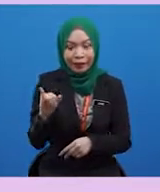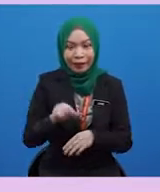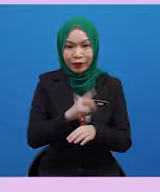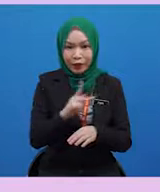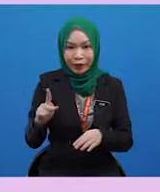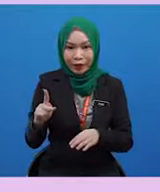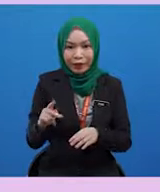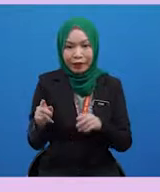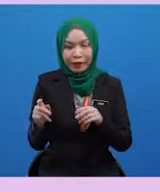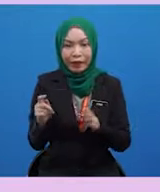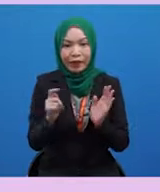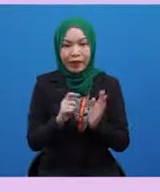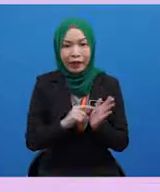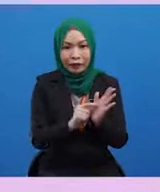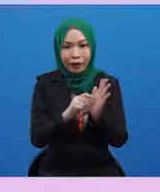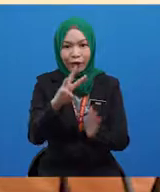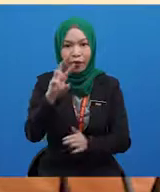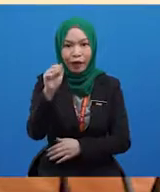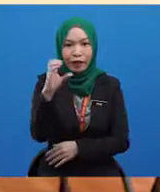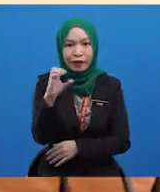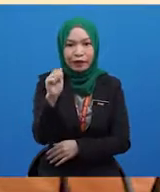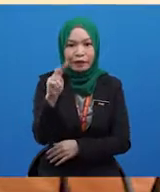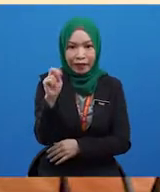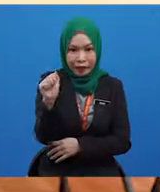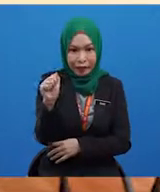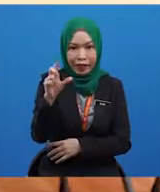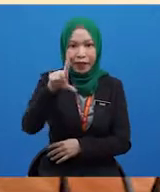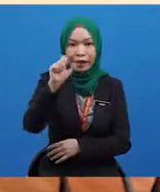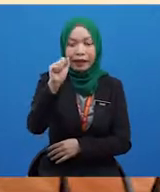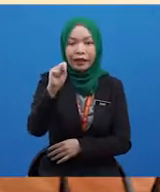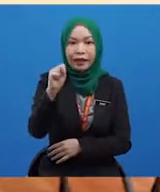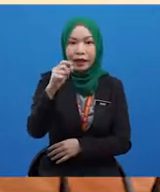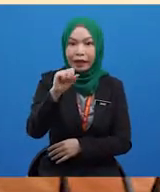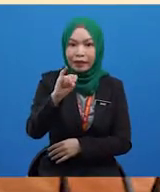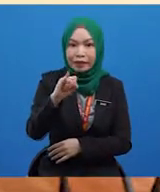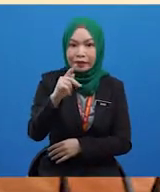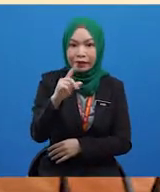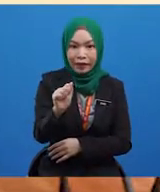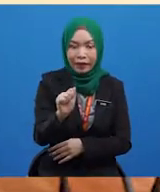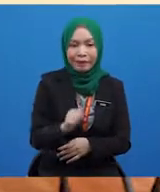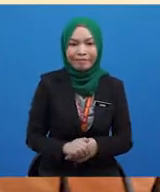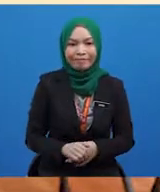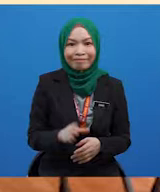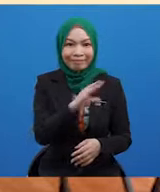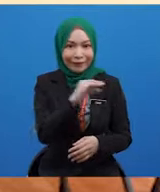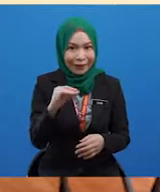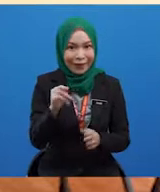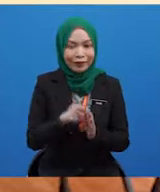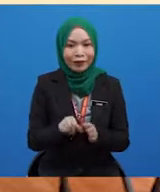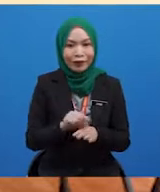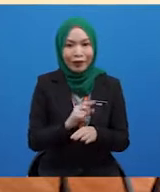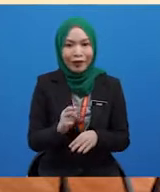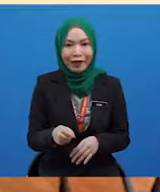wacana leksikal, iaitu pengulangan. Oleh itu, penggunaan aspek kenahuan atau ketatabahasaan